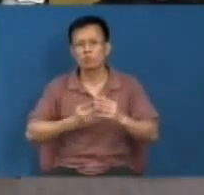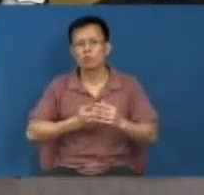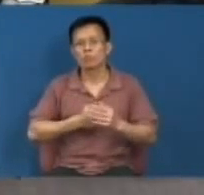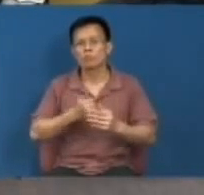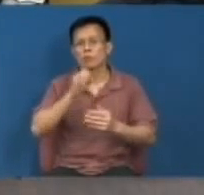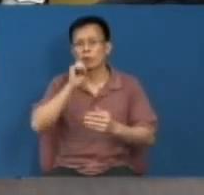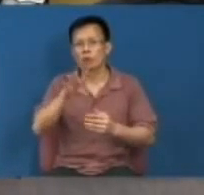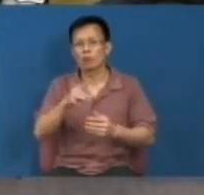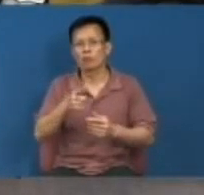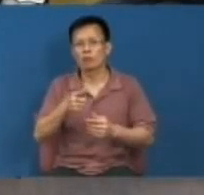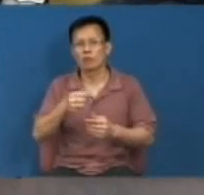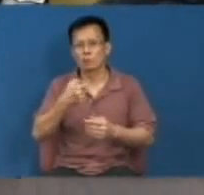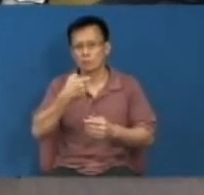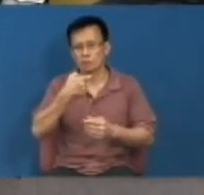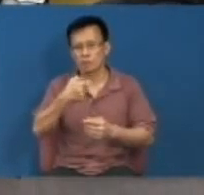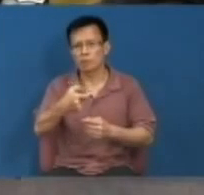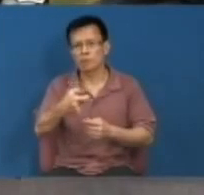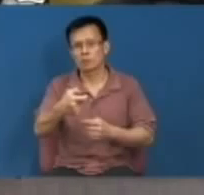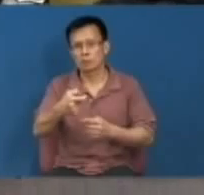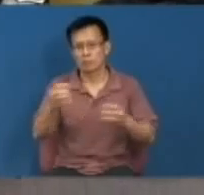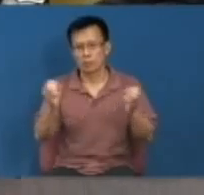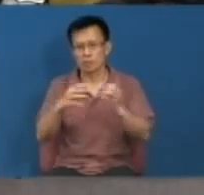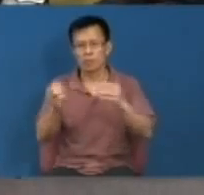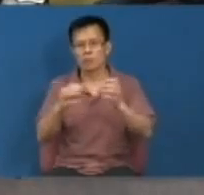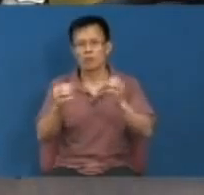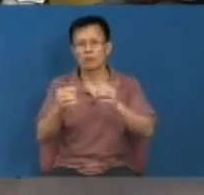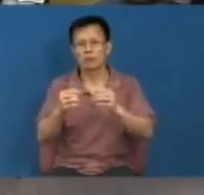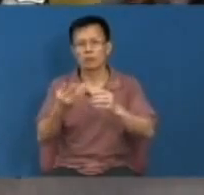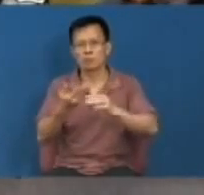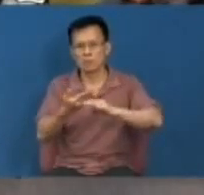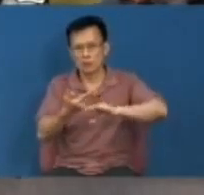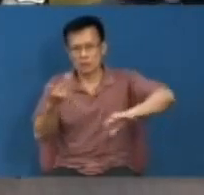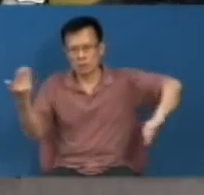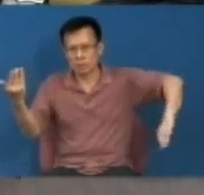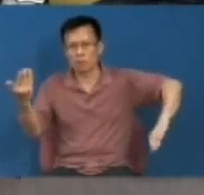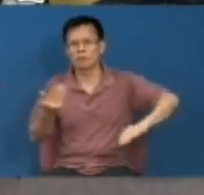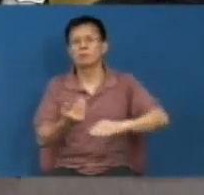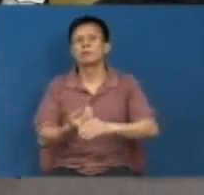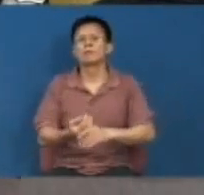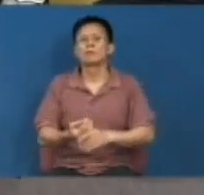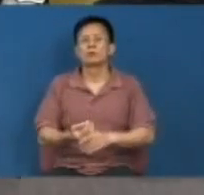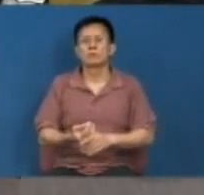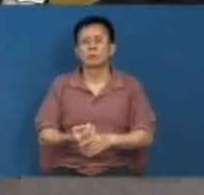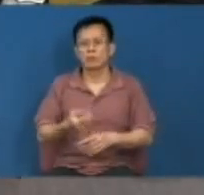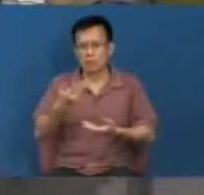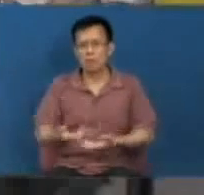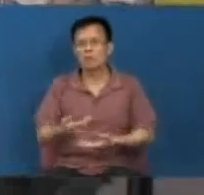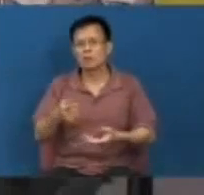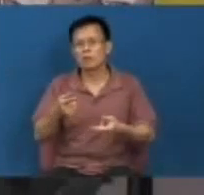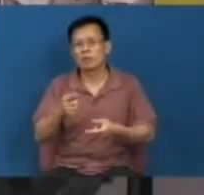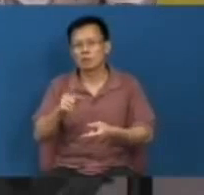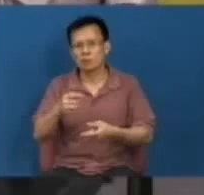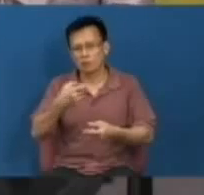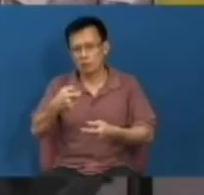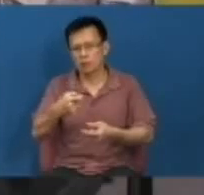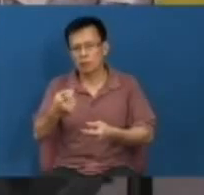咧就係。在個價錢嗰個係協商方面咧，就相差天同地嘅。咁 咁譬如你哋而家嗰個處境係點樣嘅？